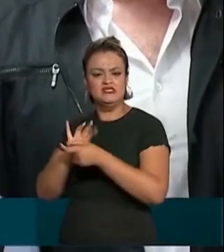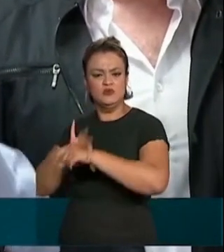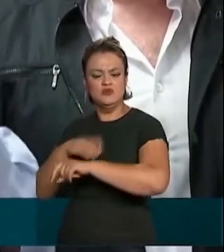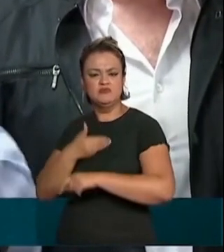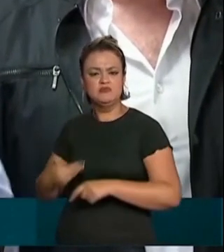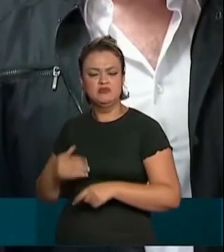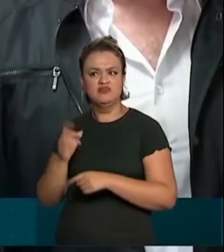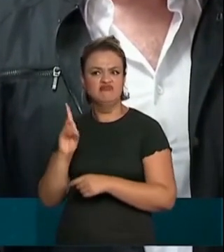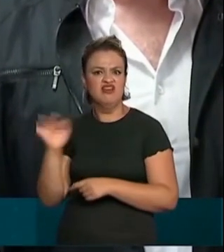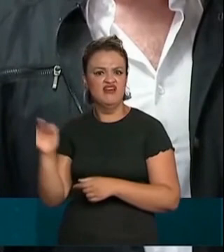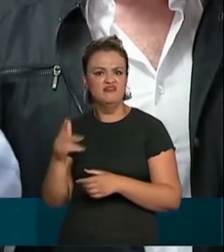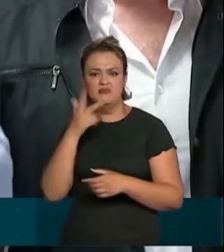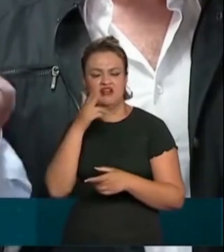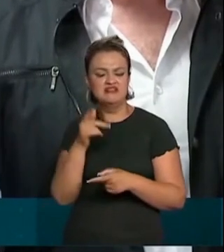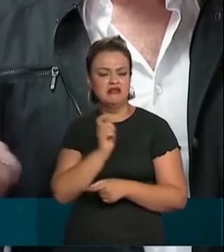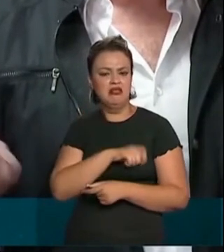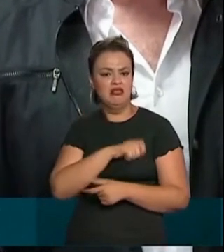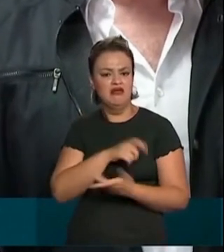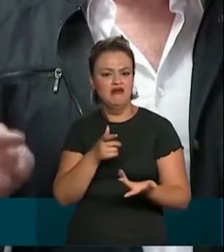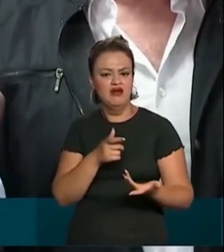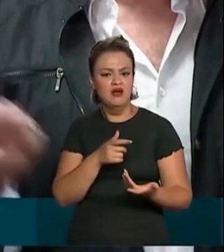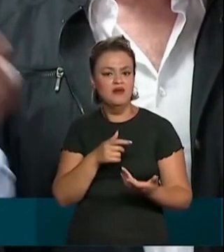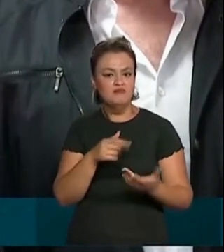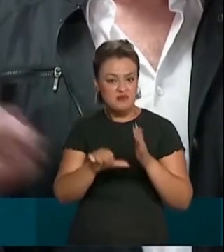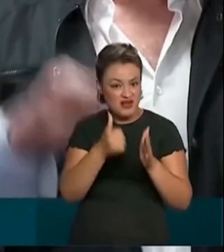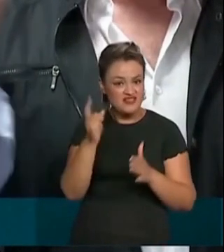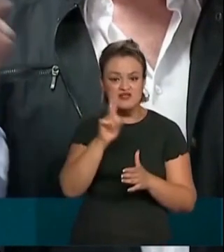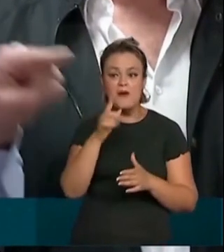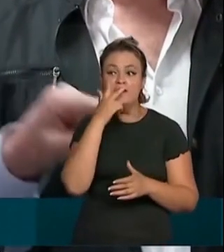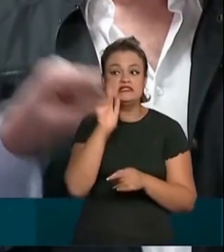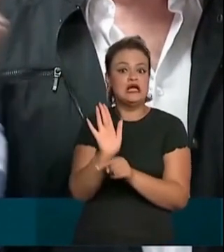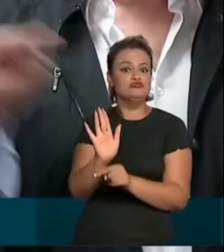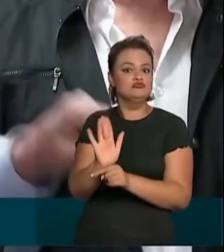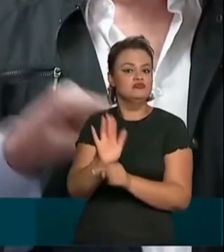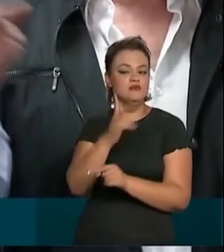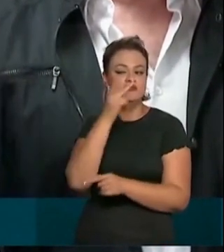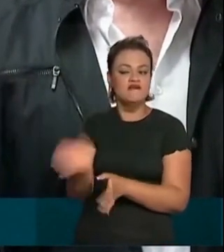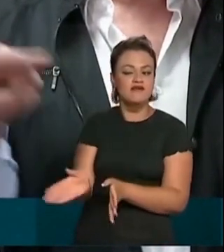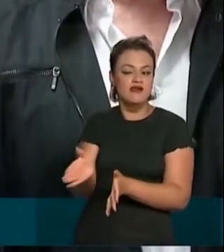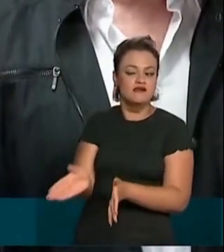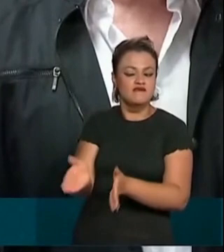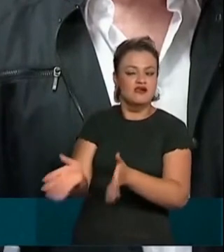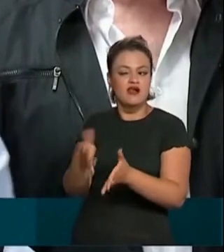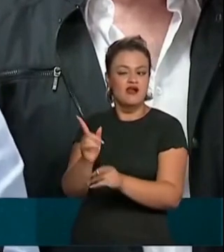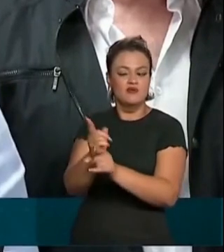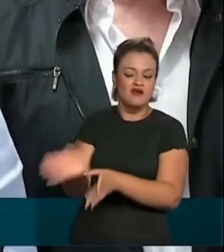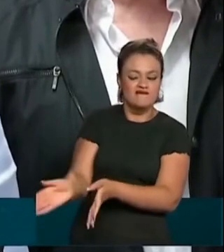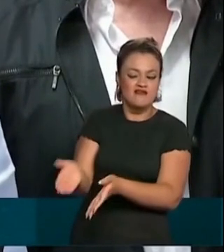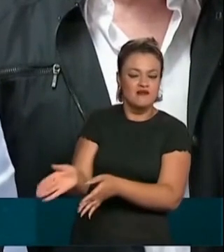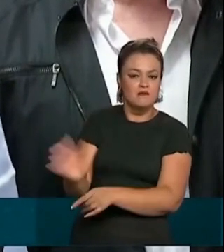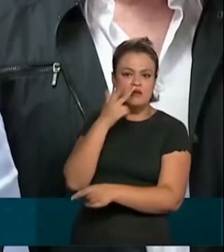sécurité publique du district fédéral. Et ce n'est pas la première fois. Vous verrez sur les images qu'ils indiquent le chemin aux